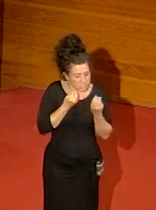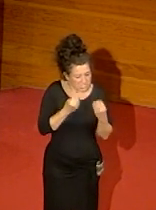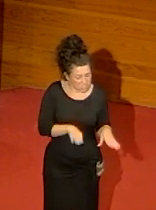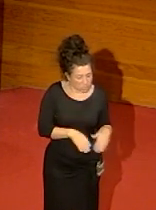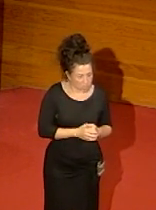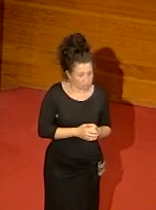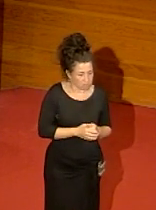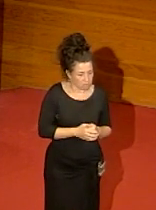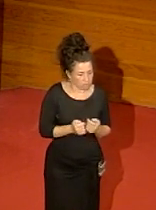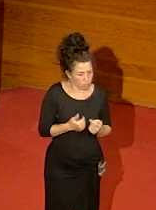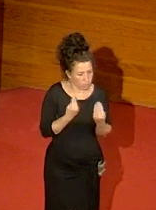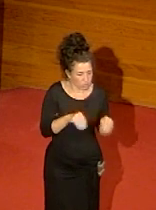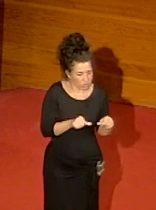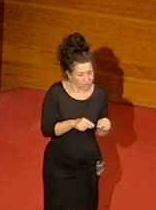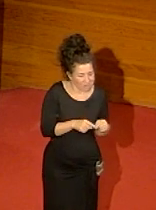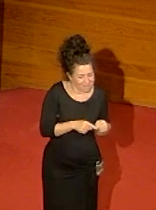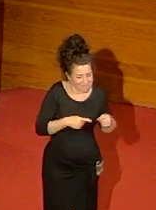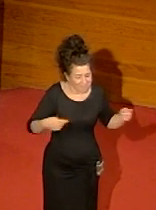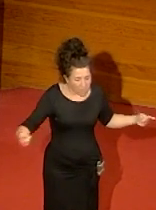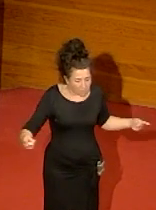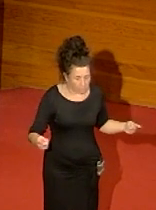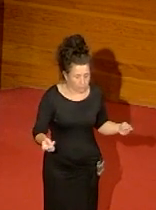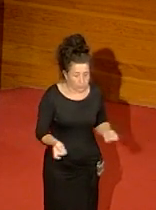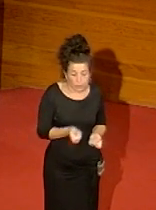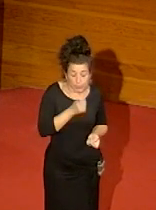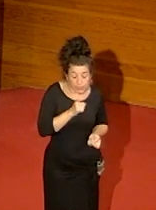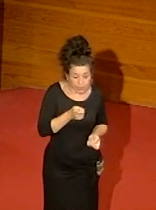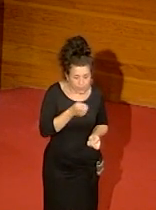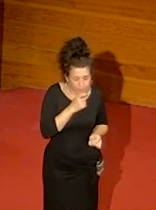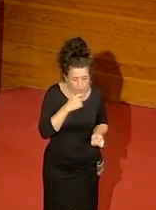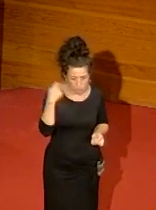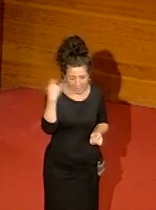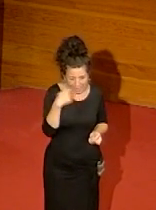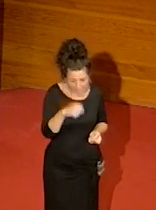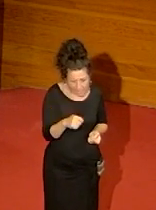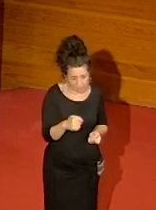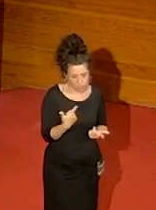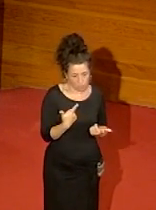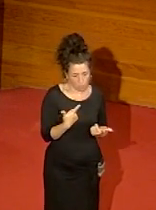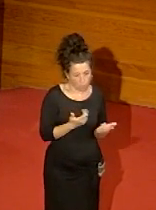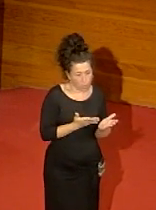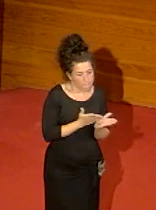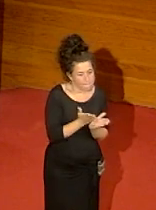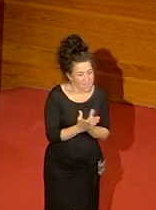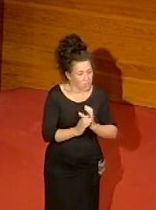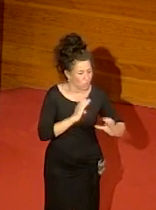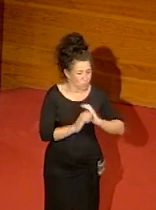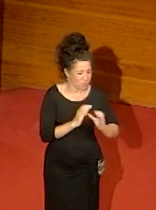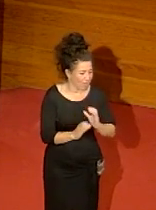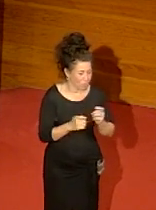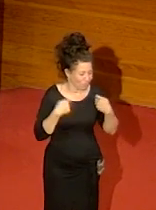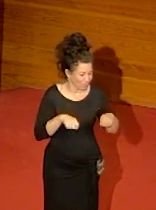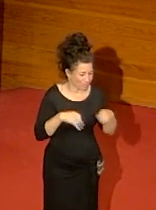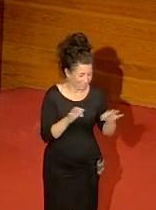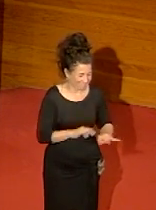epeluzeko historiak, ez? Oso zaila da eta oso garestia da, ez? Edabidek ez dute horretan inbertitzen, ez? Historia luzeak kontatu.